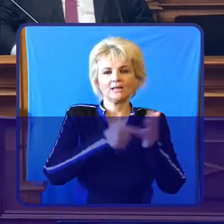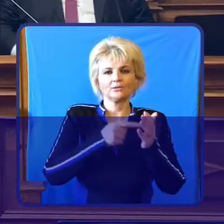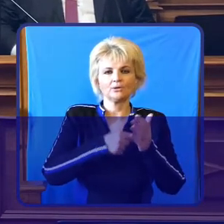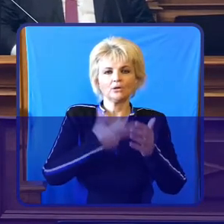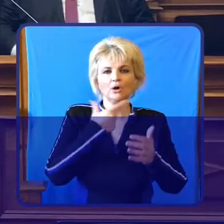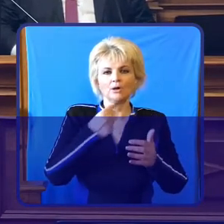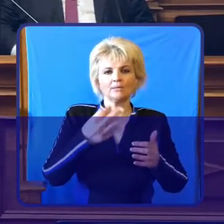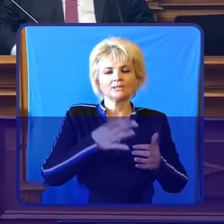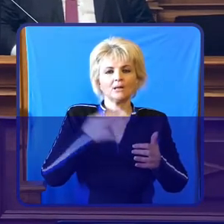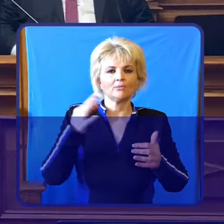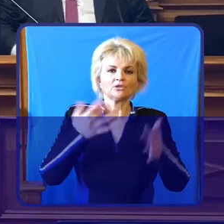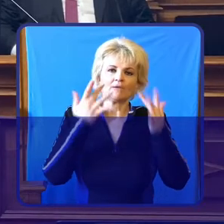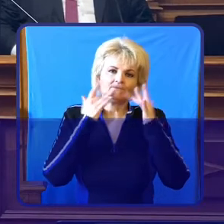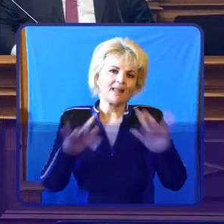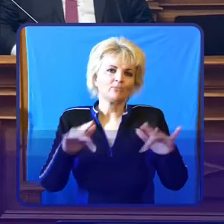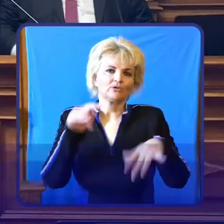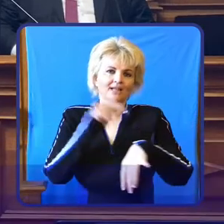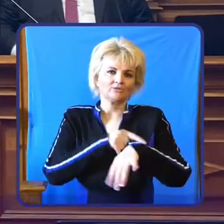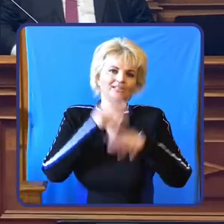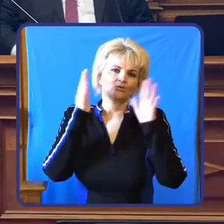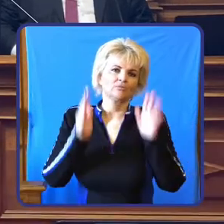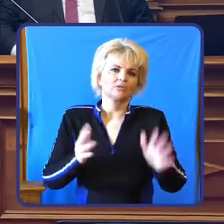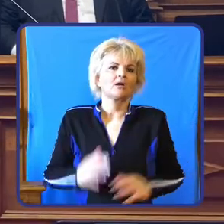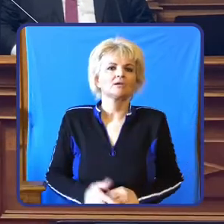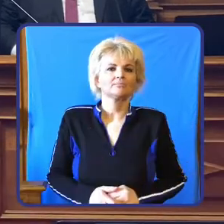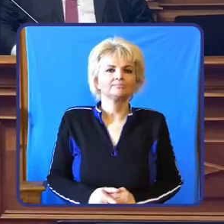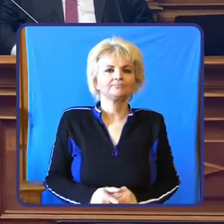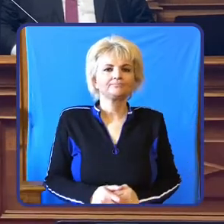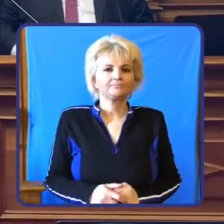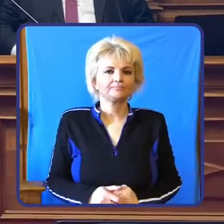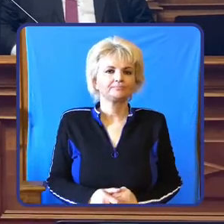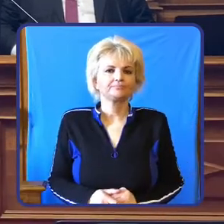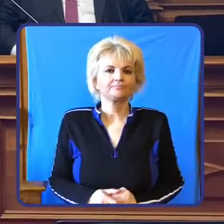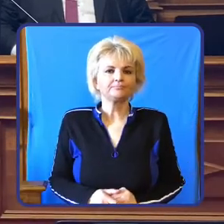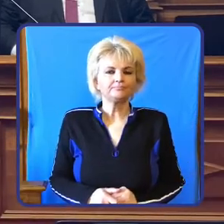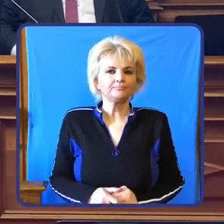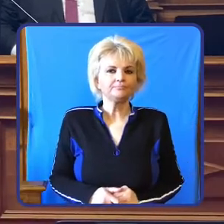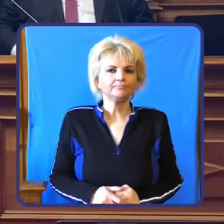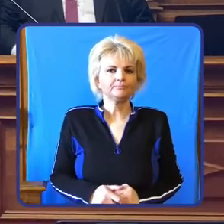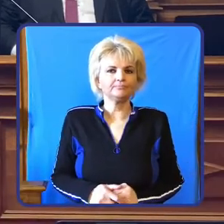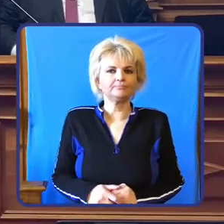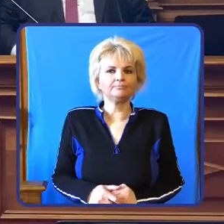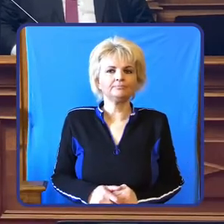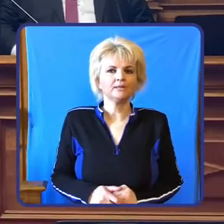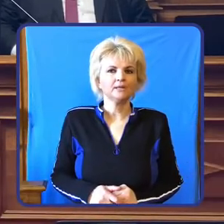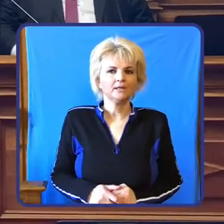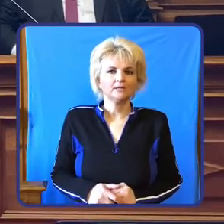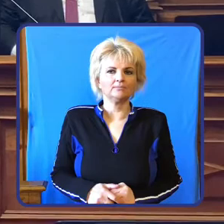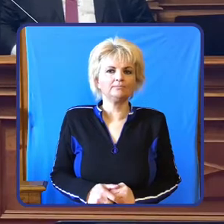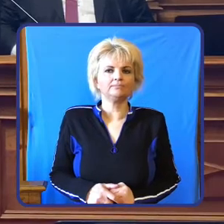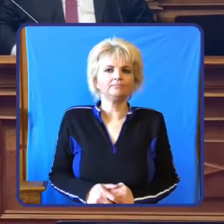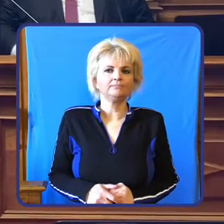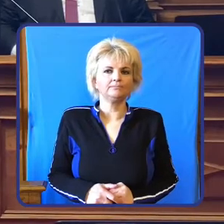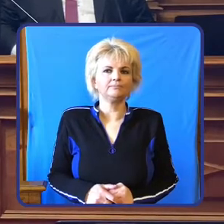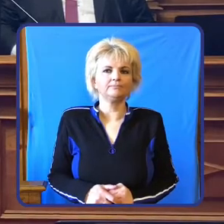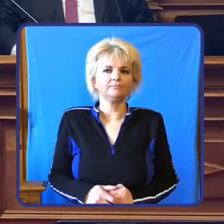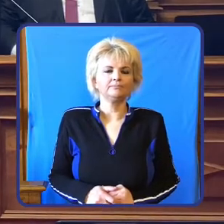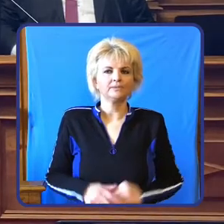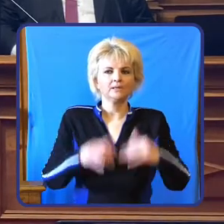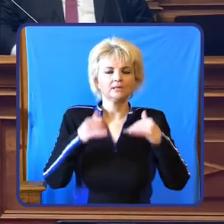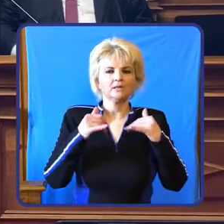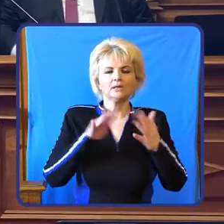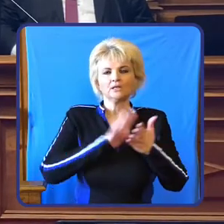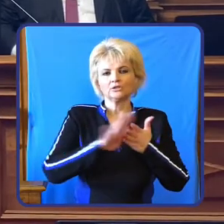napos felmondási időszakot bele kellett tennünk. Köszönöm. Jó, tehát így pontos. Jelenleg van egy sima